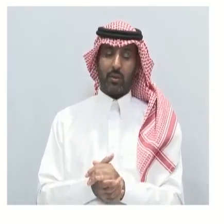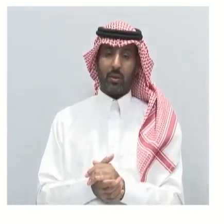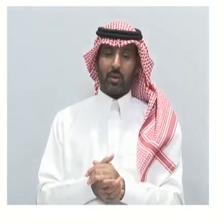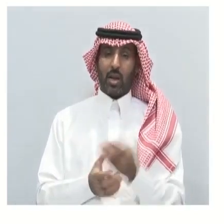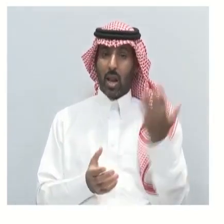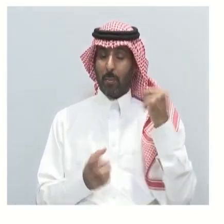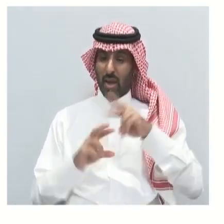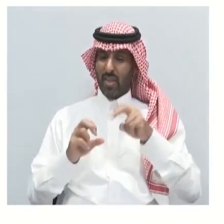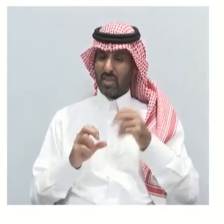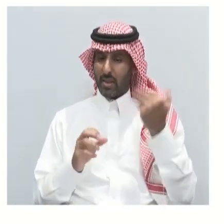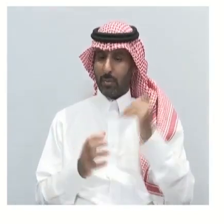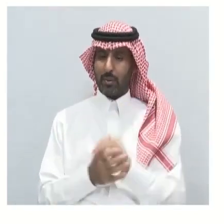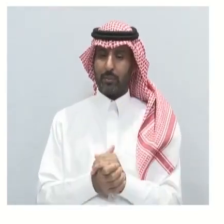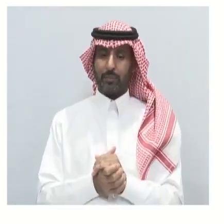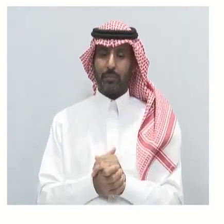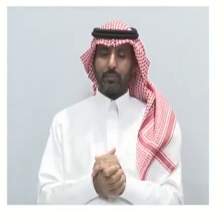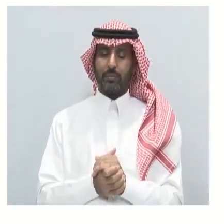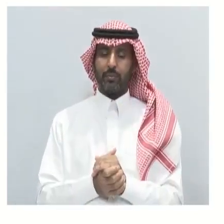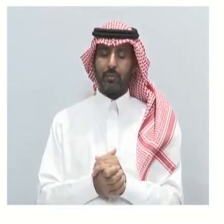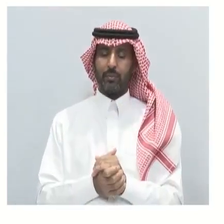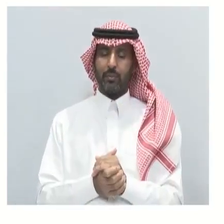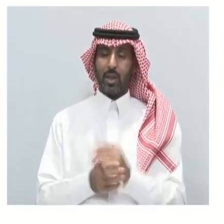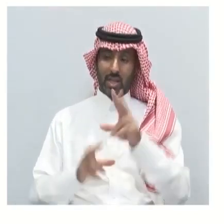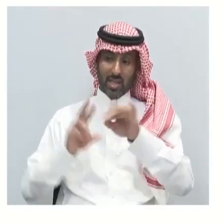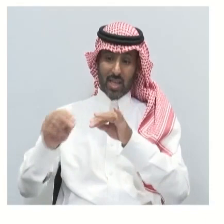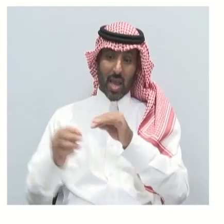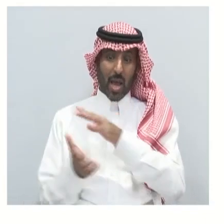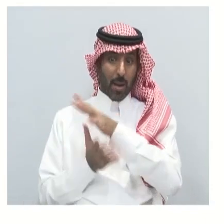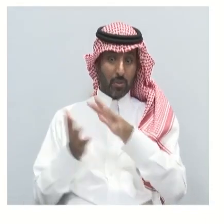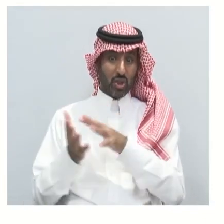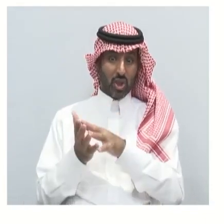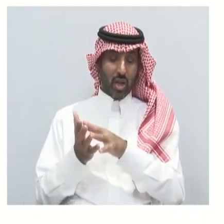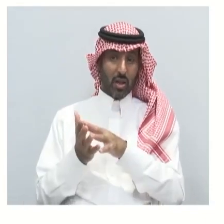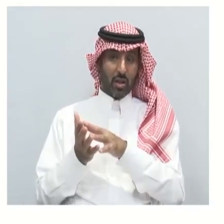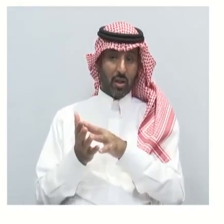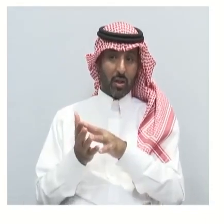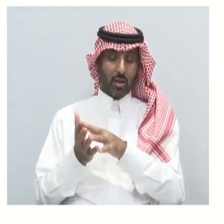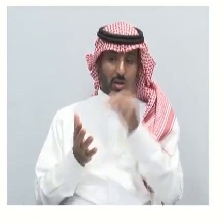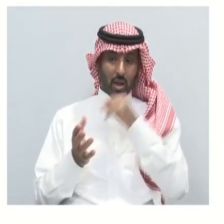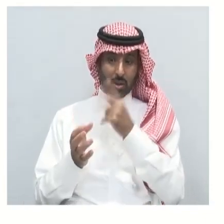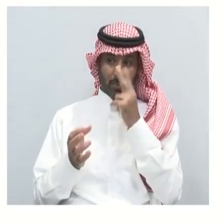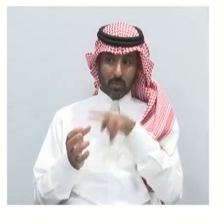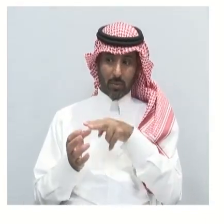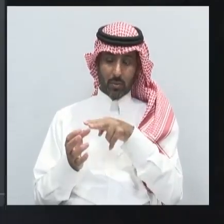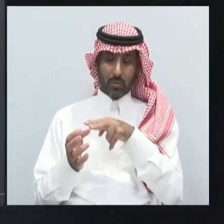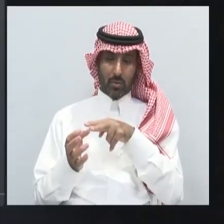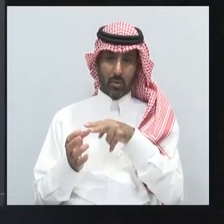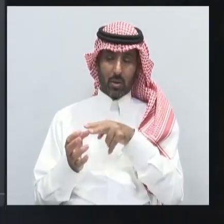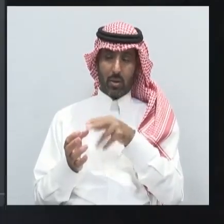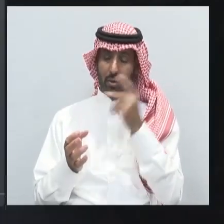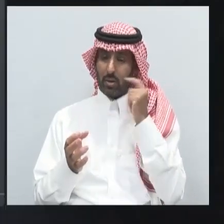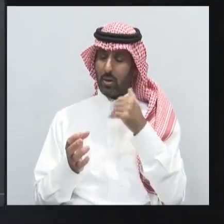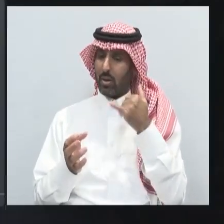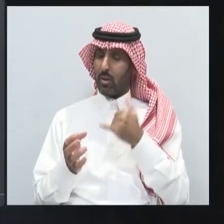الابحاث السابقه اختيار المشكله يعني يجب الان انه اذا قام بهذه المرحله انه يراعي